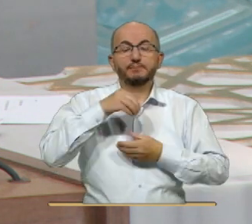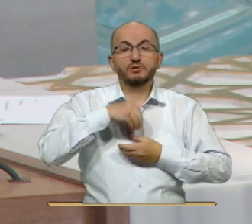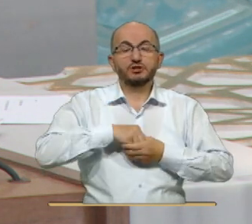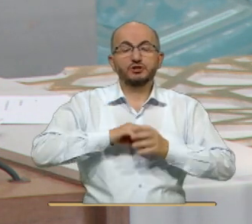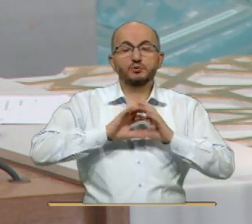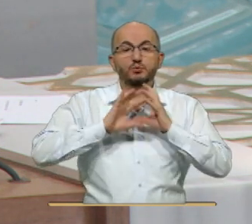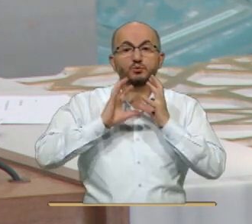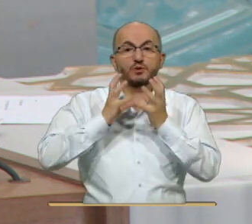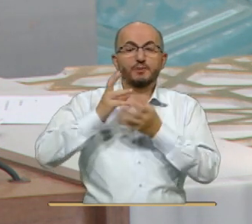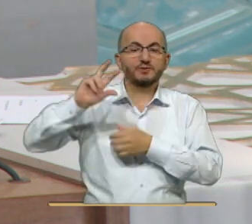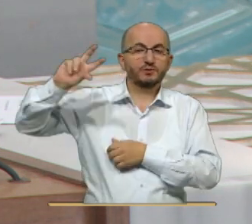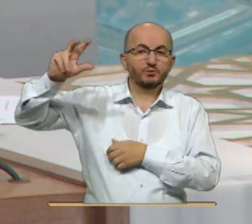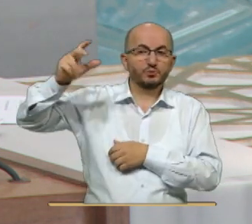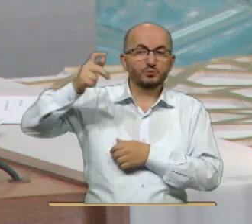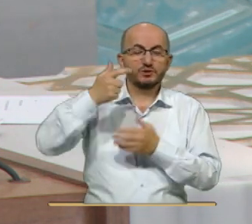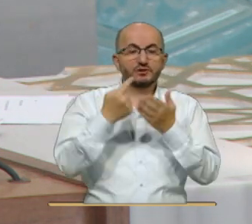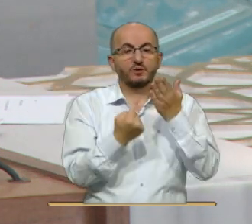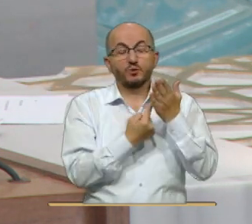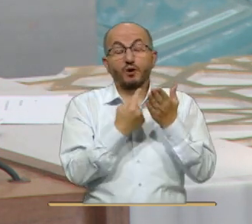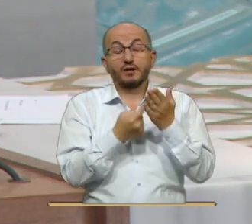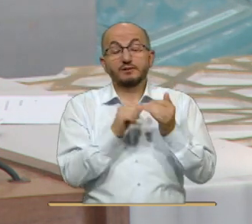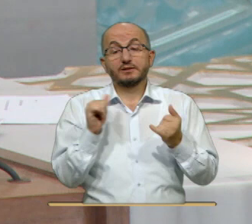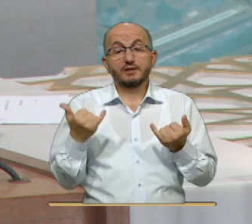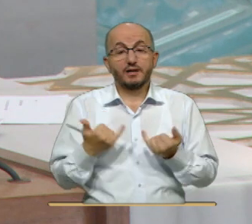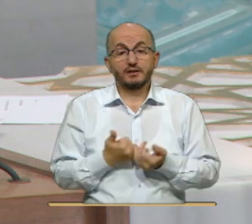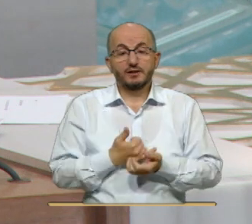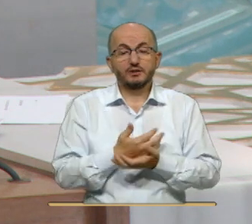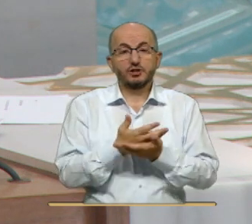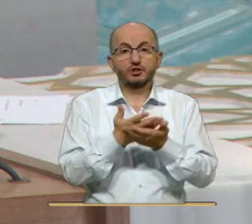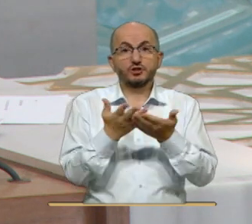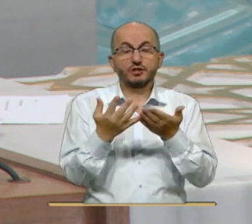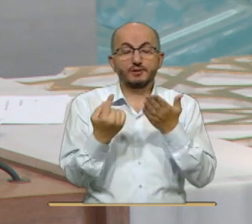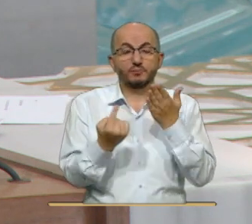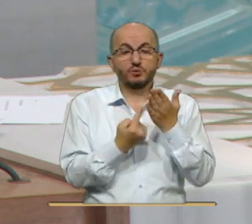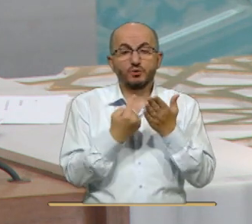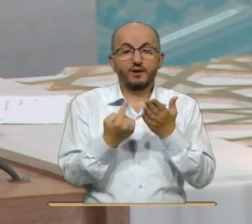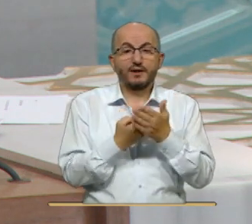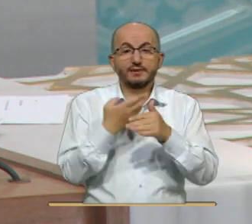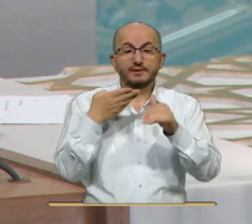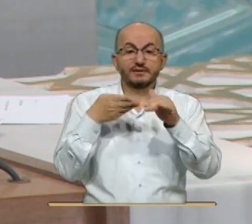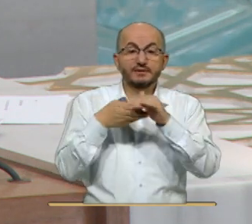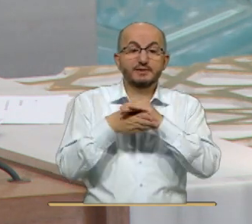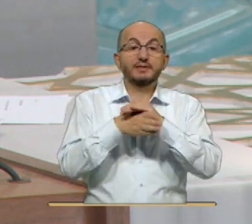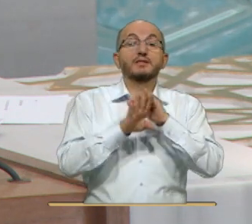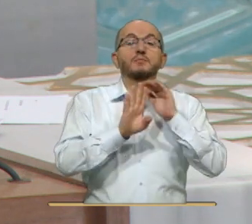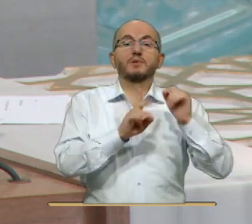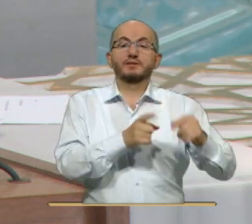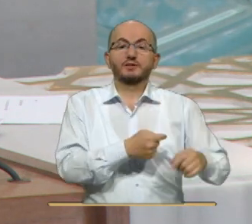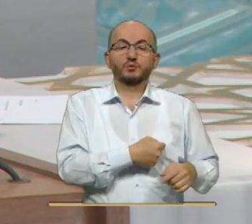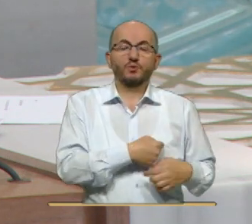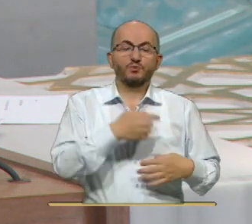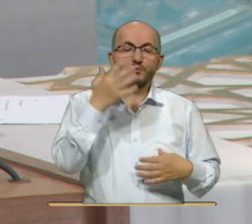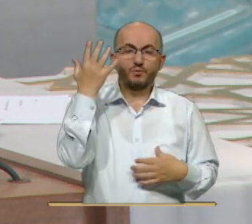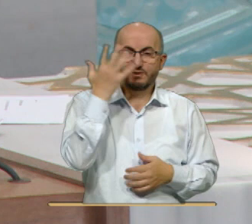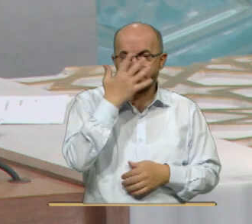dünyamızın güneşi de Kur'an'dır değerli kardeşlerim. Kur'an'ın girmediği gönül karanlıktır.